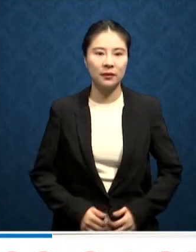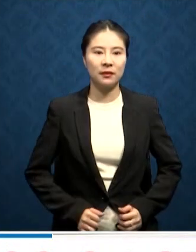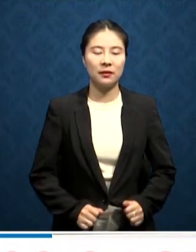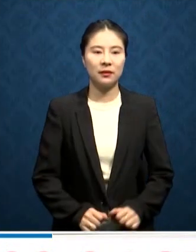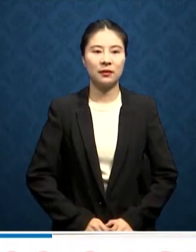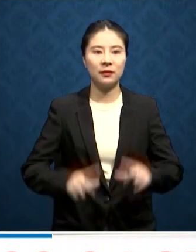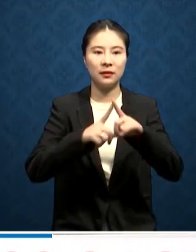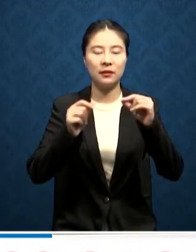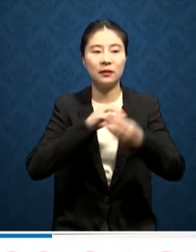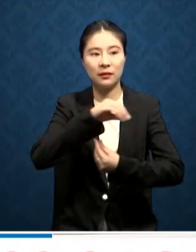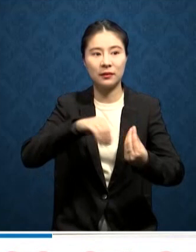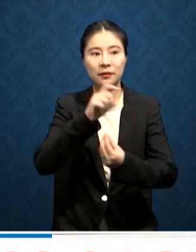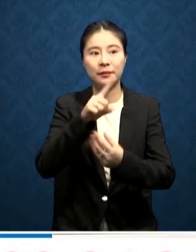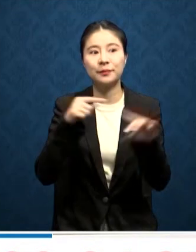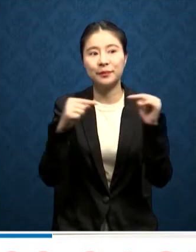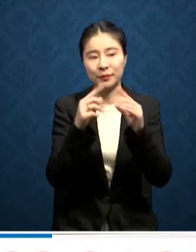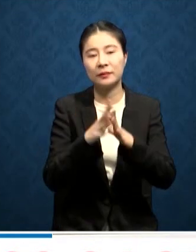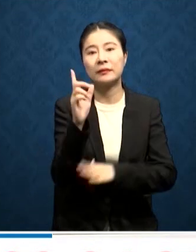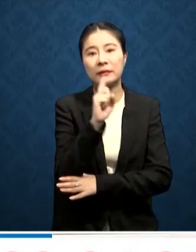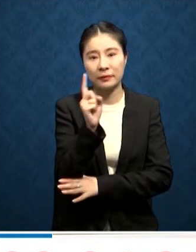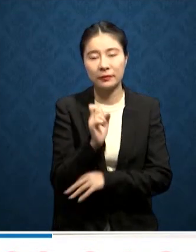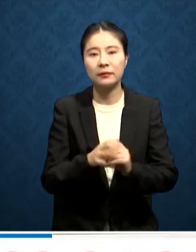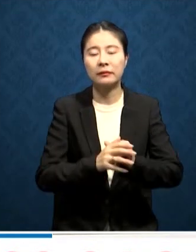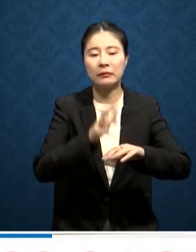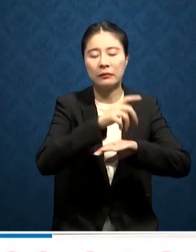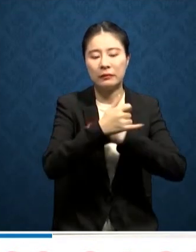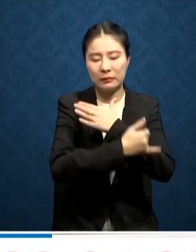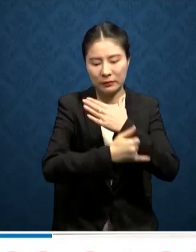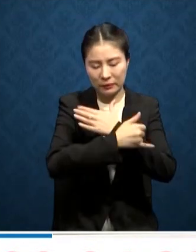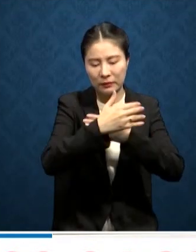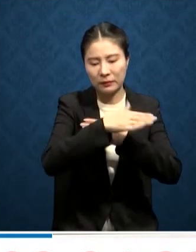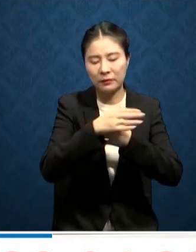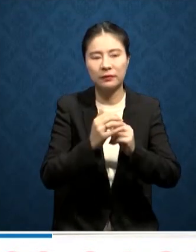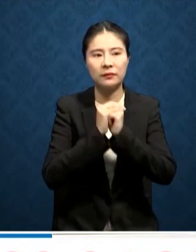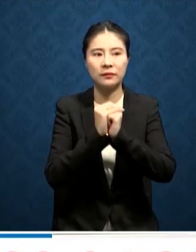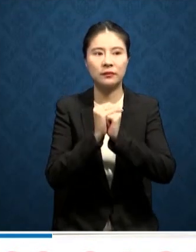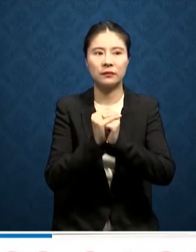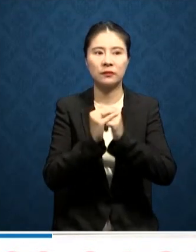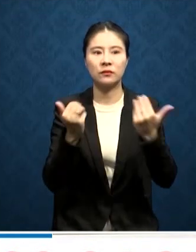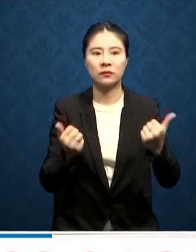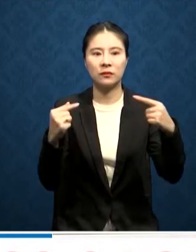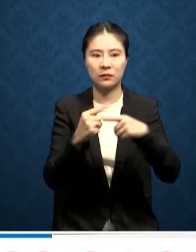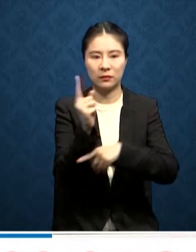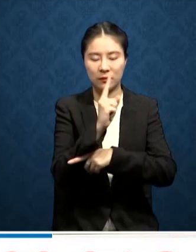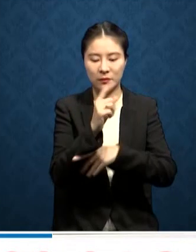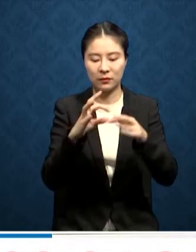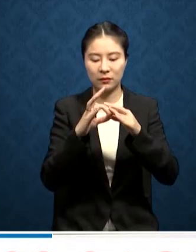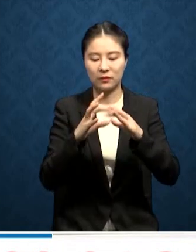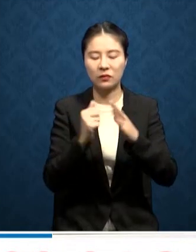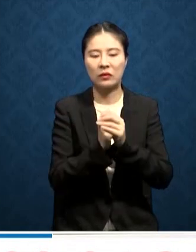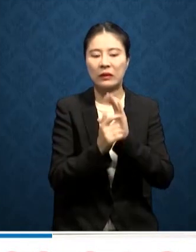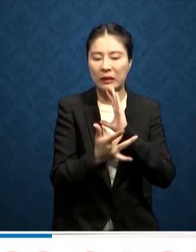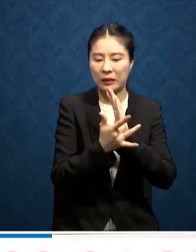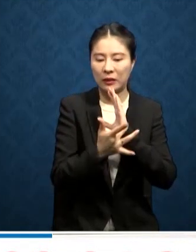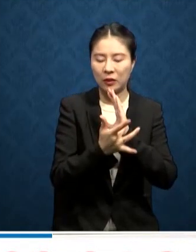ศจีนขออนุญาตเอ่ยนามนะครับเพราะว่าตอนนี้โดนลุกรานหนักนะความลุกรานทางด้านไซเบ